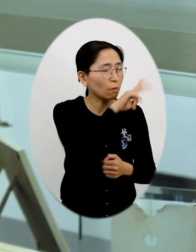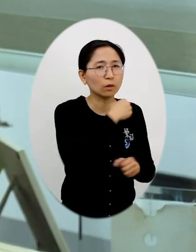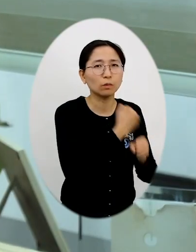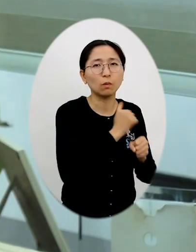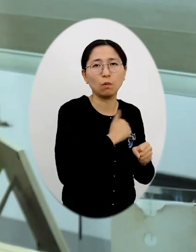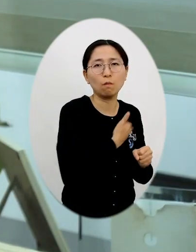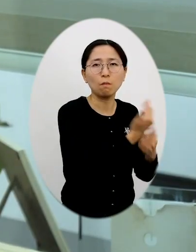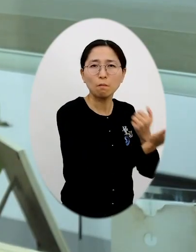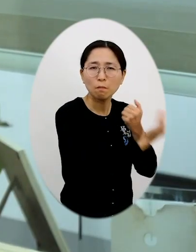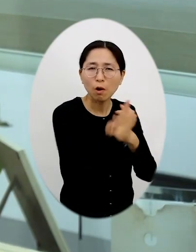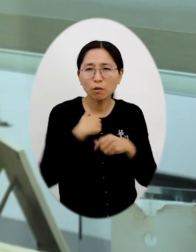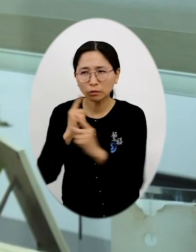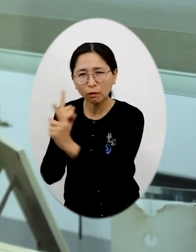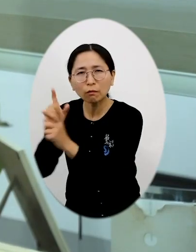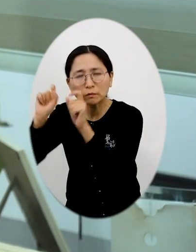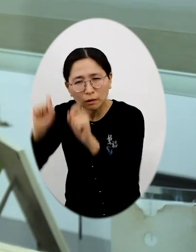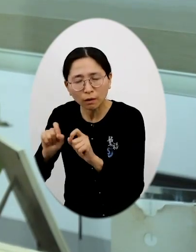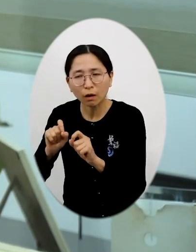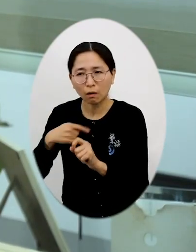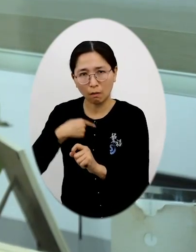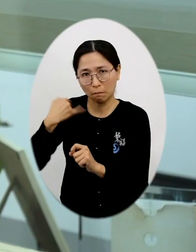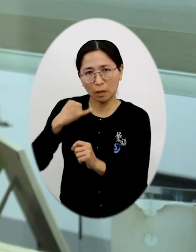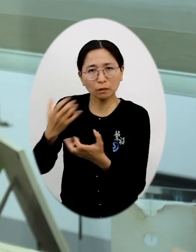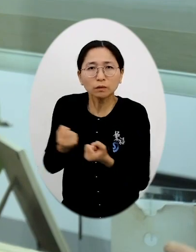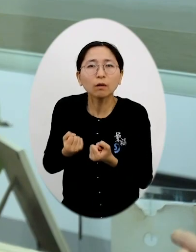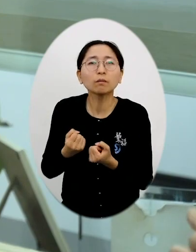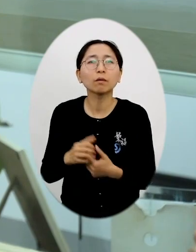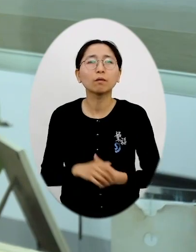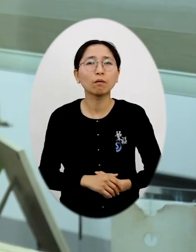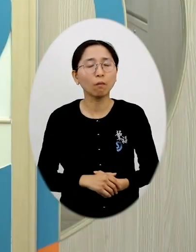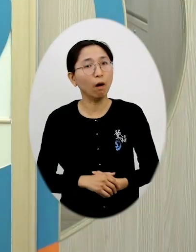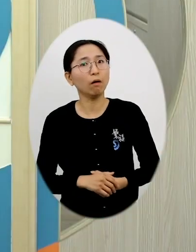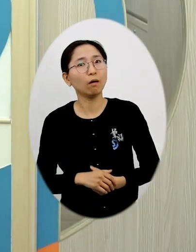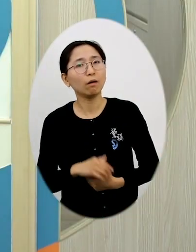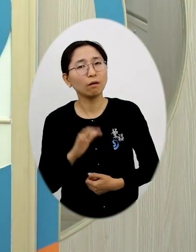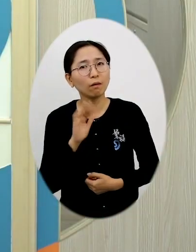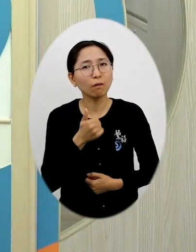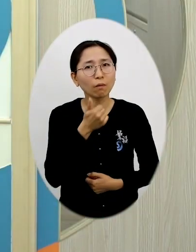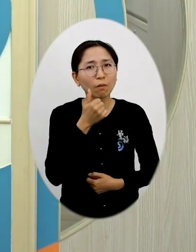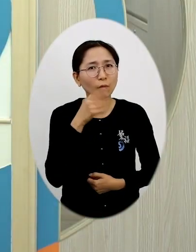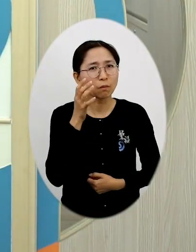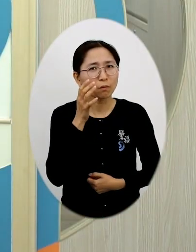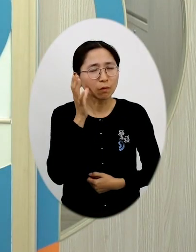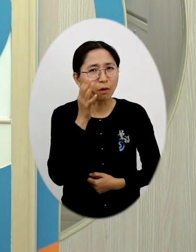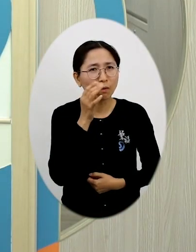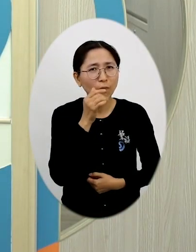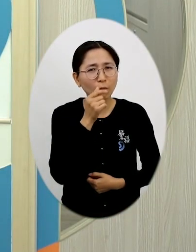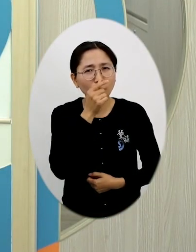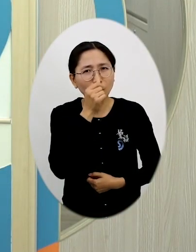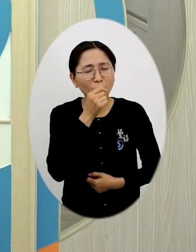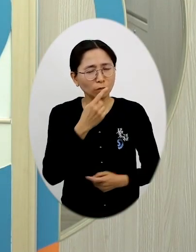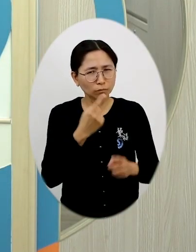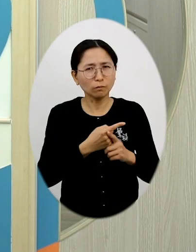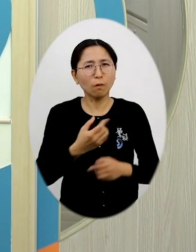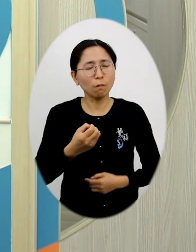有要靠我們上司啦，幫我們跟他講翻，解釋翻清楚我們是不可以接受的。 哇，這個絕對是我聽過呢都